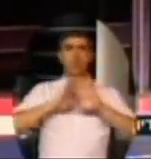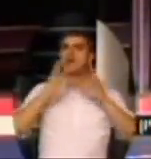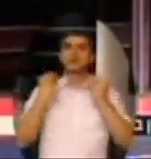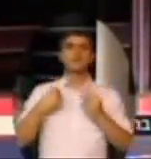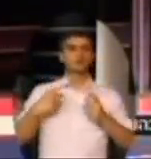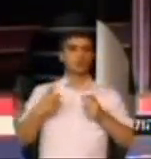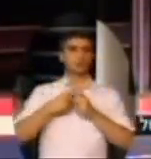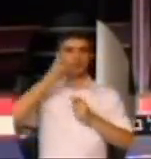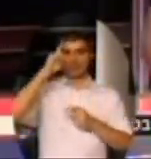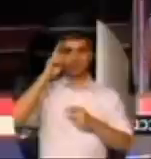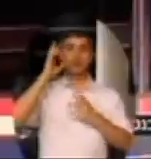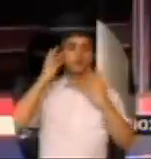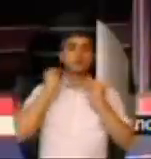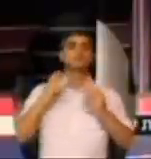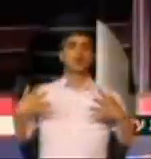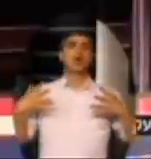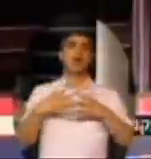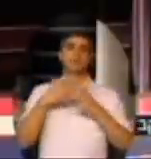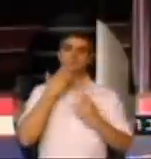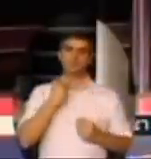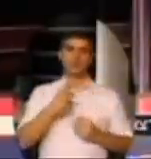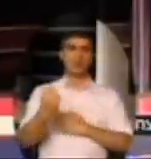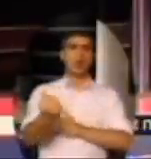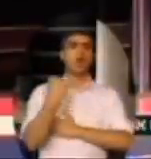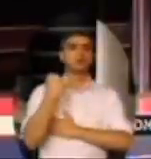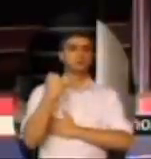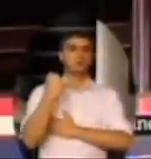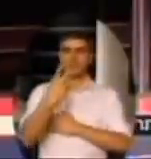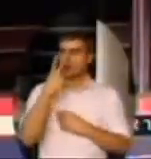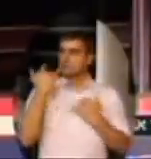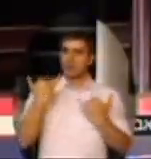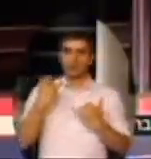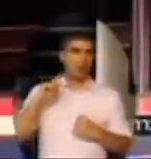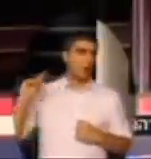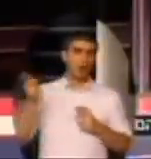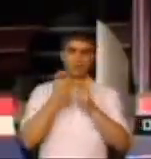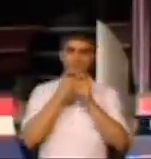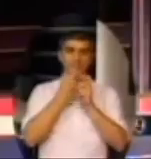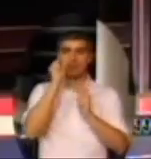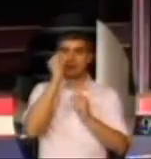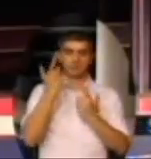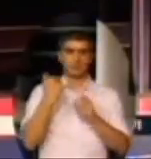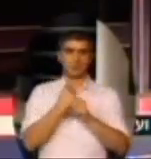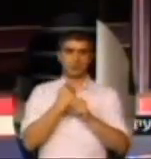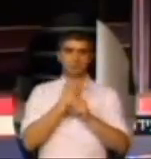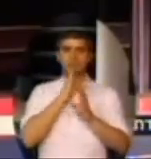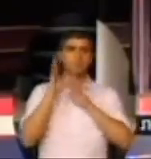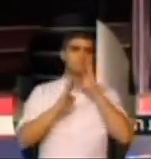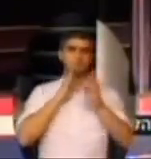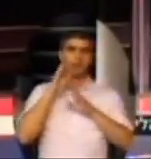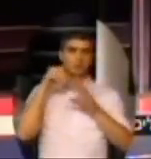לטובת התנועה כתנועה אלא כטובות העם בישראל על העוצמה היום אתה רואה כל סיעה קטנה מאוד עושה לך את כל